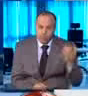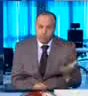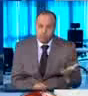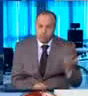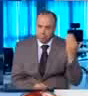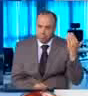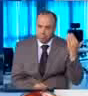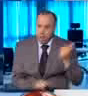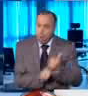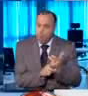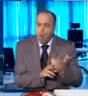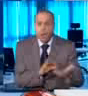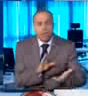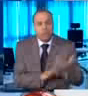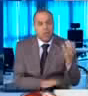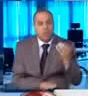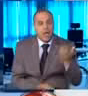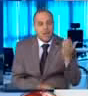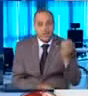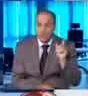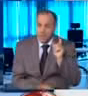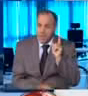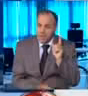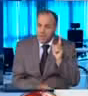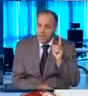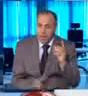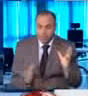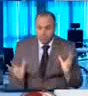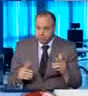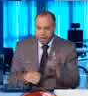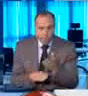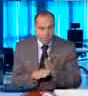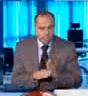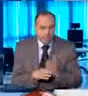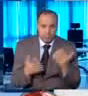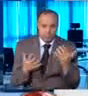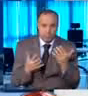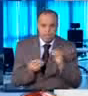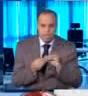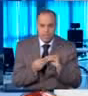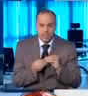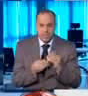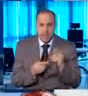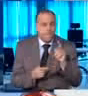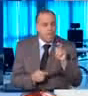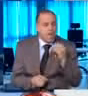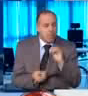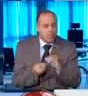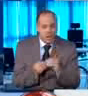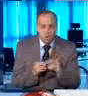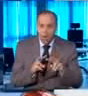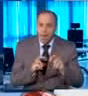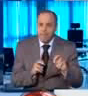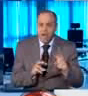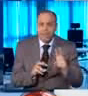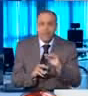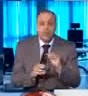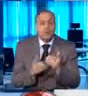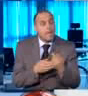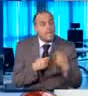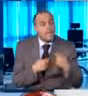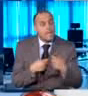سابقتها للسنوات الماضية، إلا أن وفرة المنتوج تصطدم بمشاكل نقص المياه والبحث عن أسواق